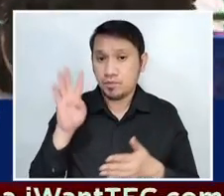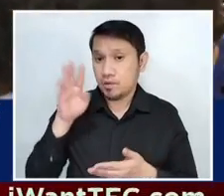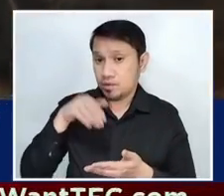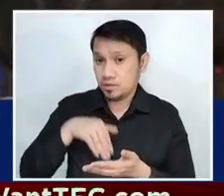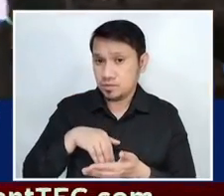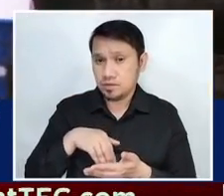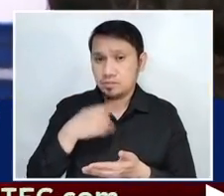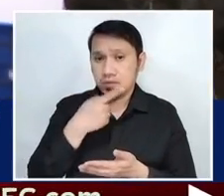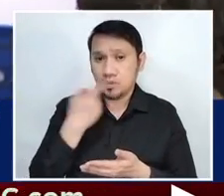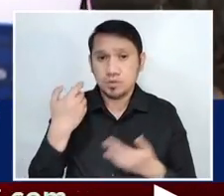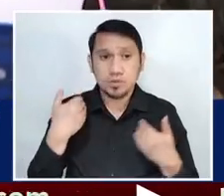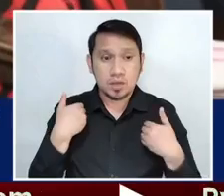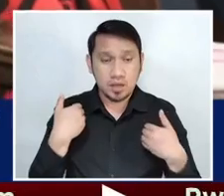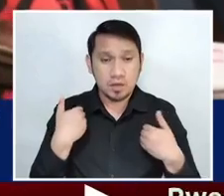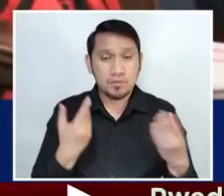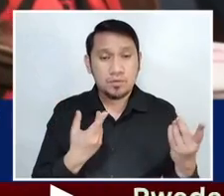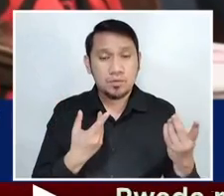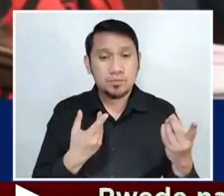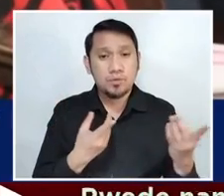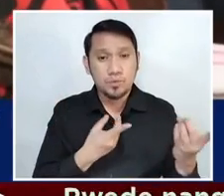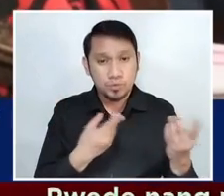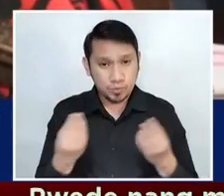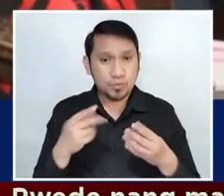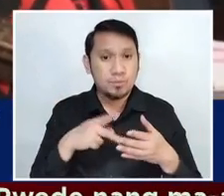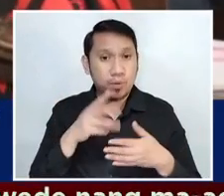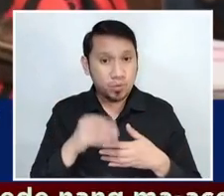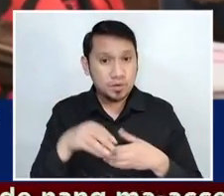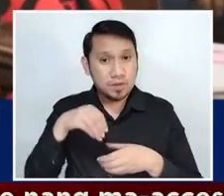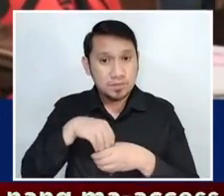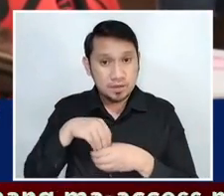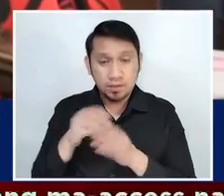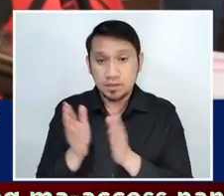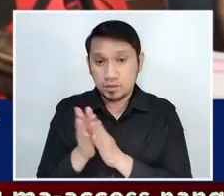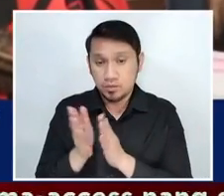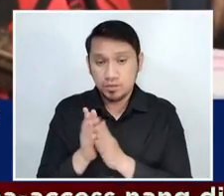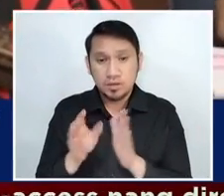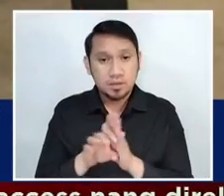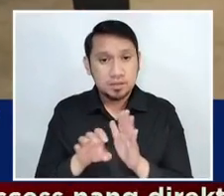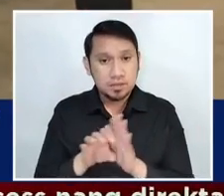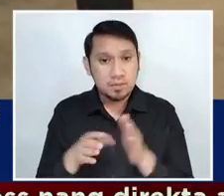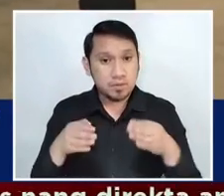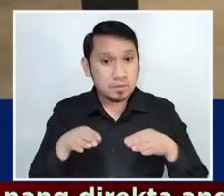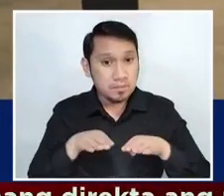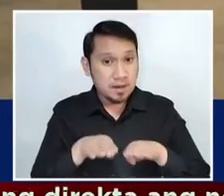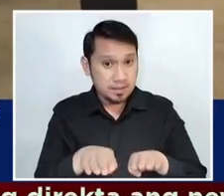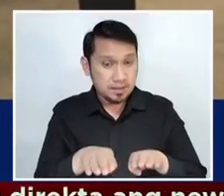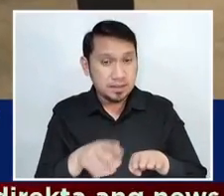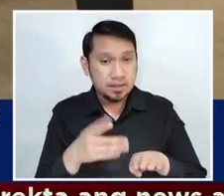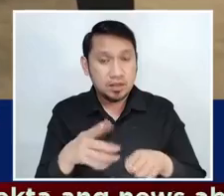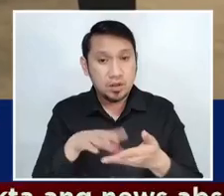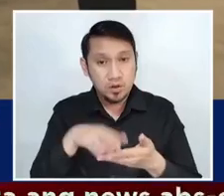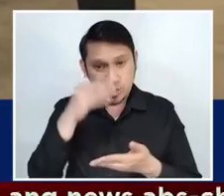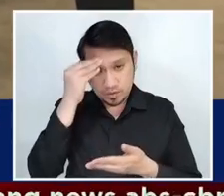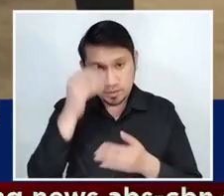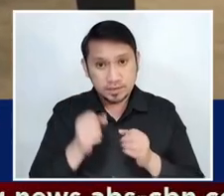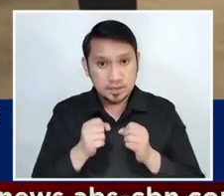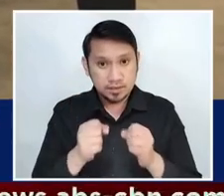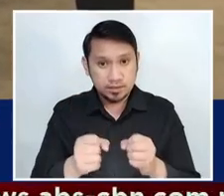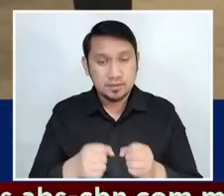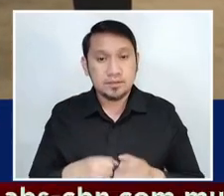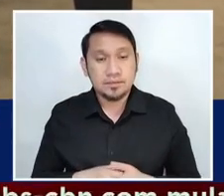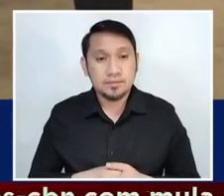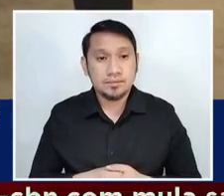mga ipinatutupad na programa ng mga paaralan tulad ng Blended Learning Strategy. Jeffrey Hernaez, ABS-CBN